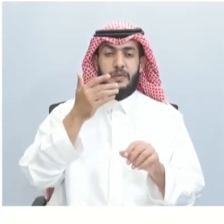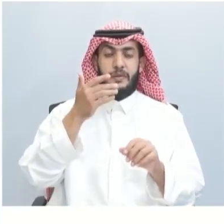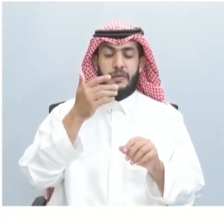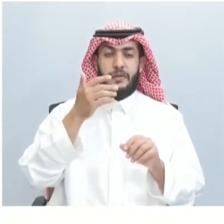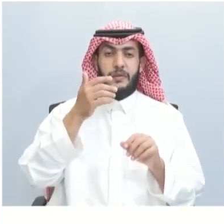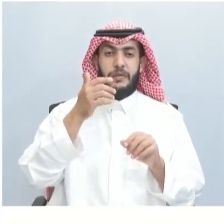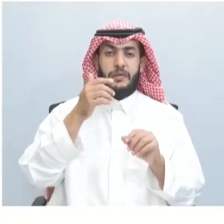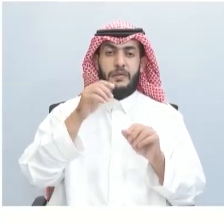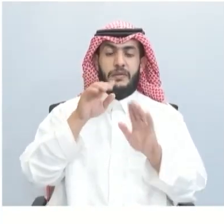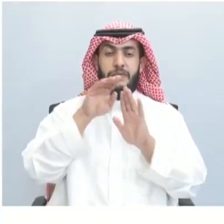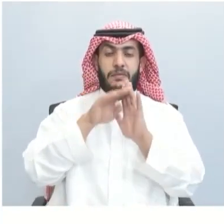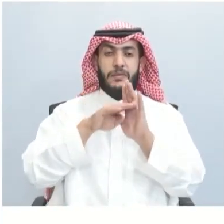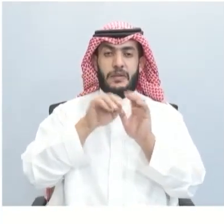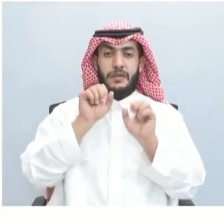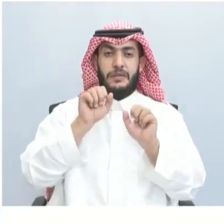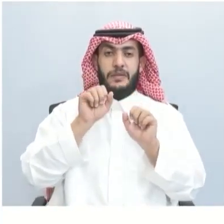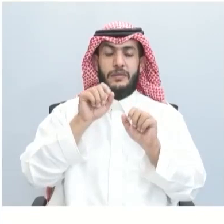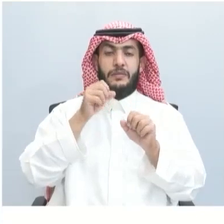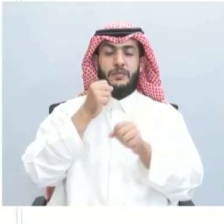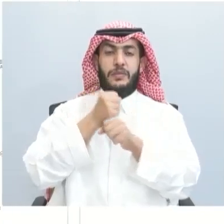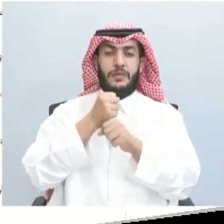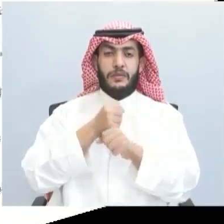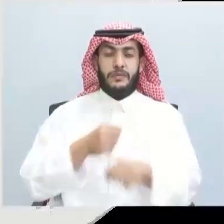في المتصفح لعرضها على